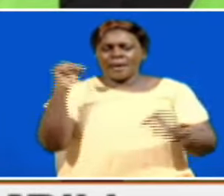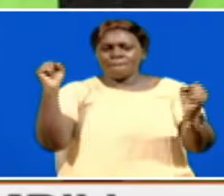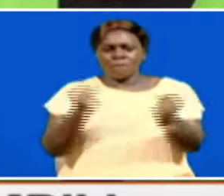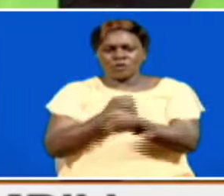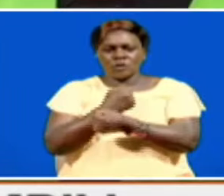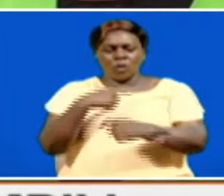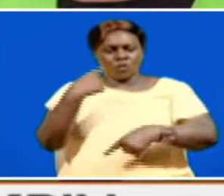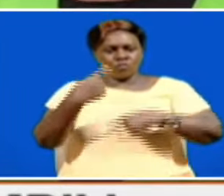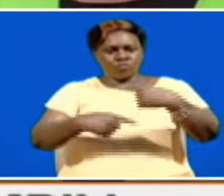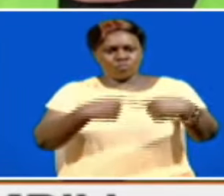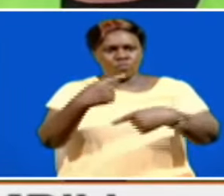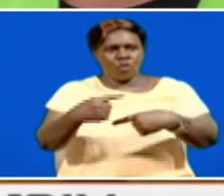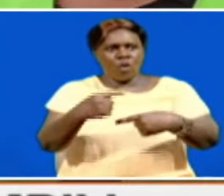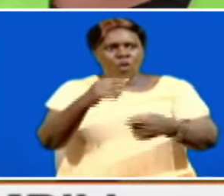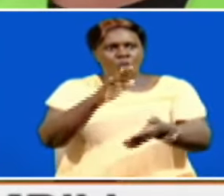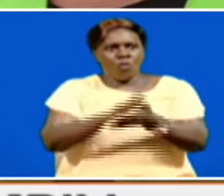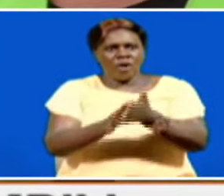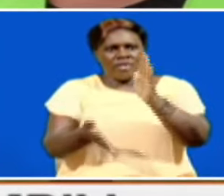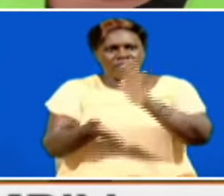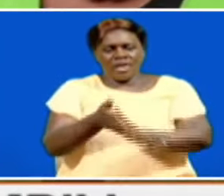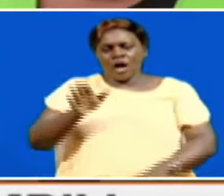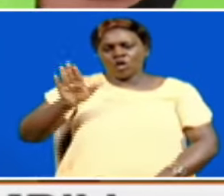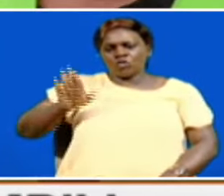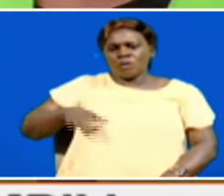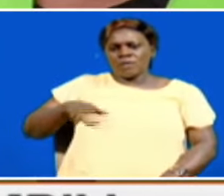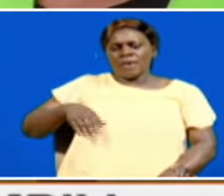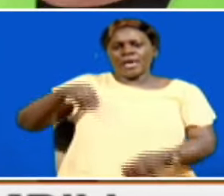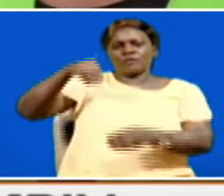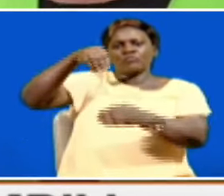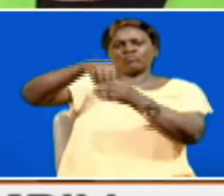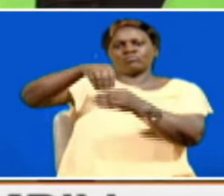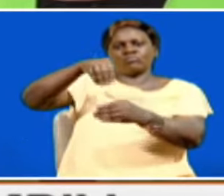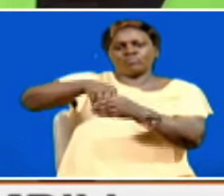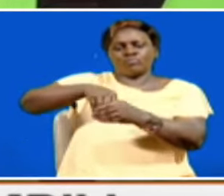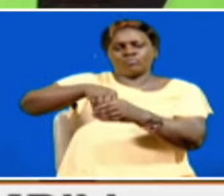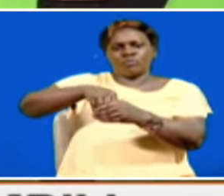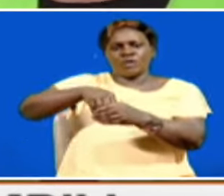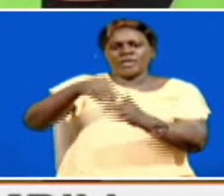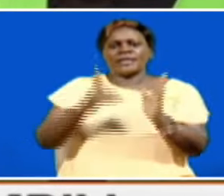mbele bila wakina mama kushirikishwa katika juhudi ya maendeleo.